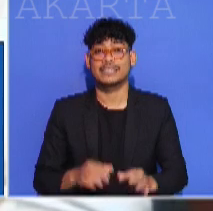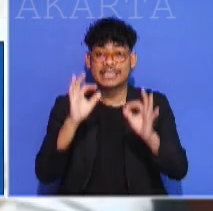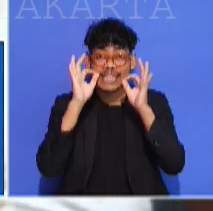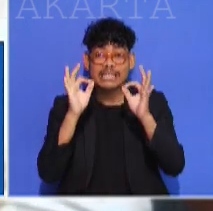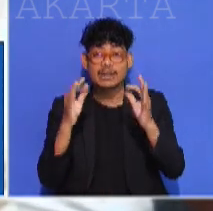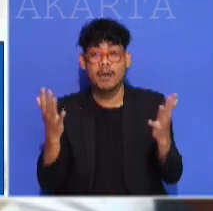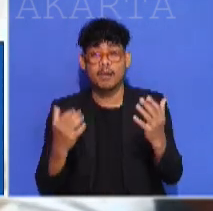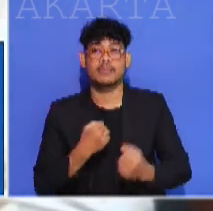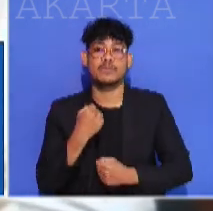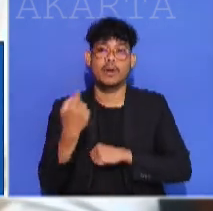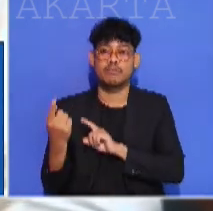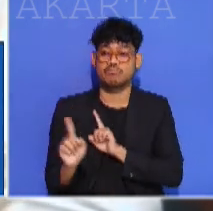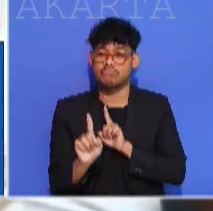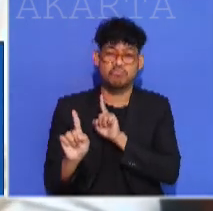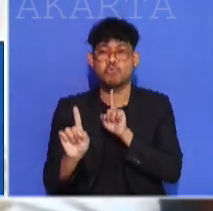mengejar tersangka.